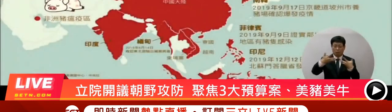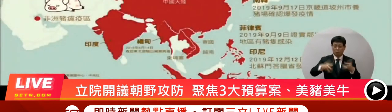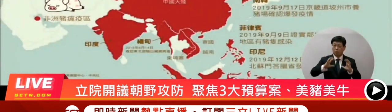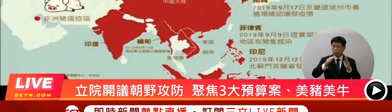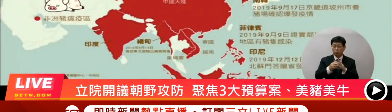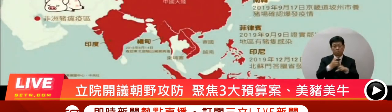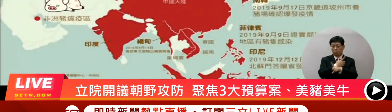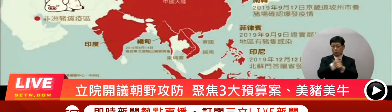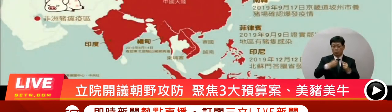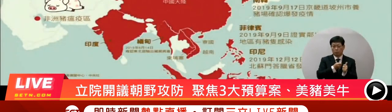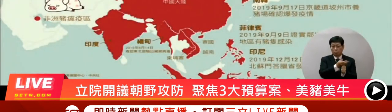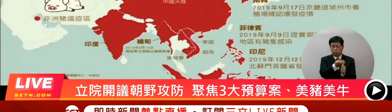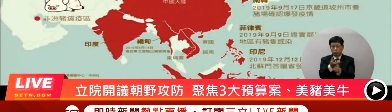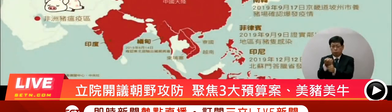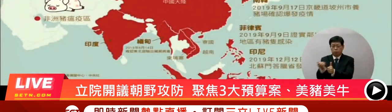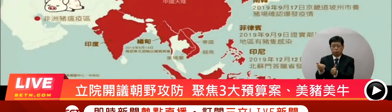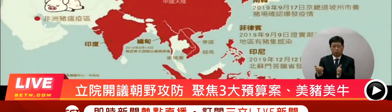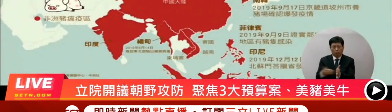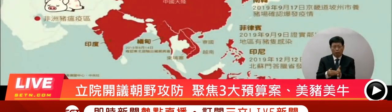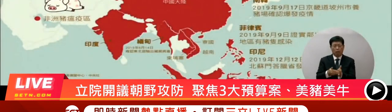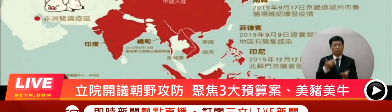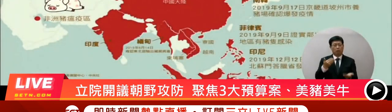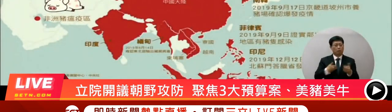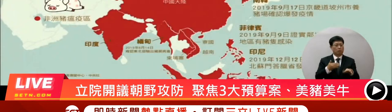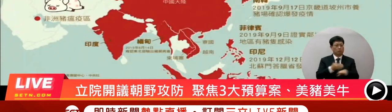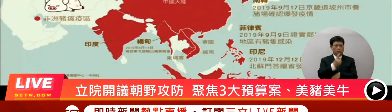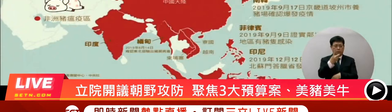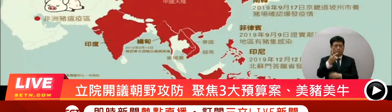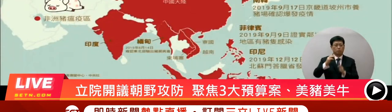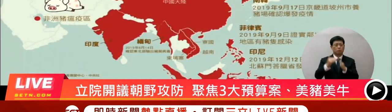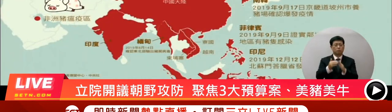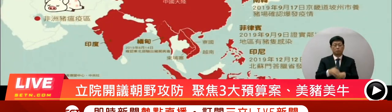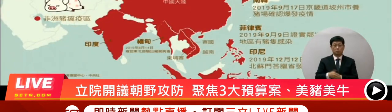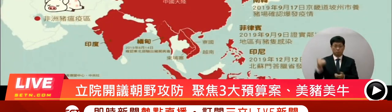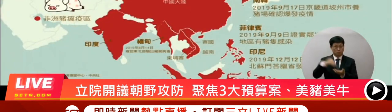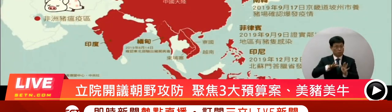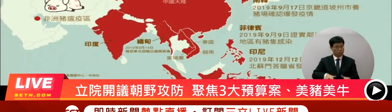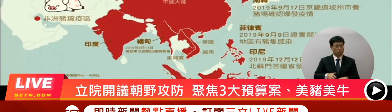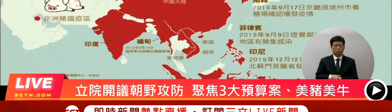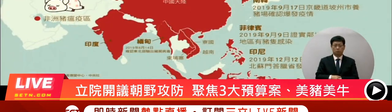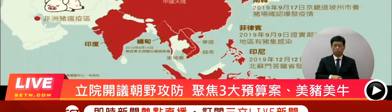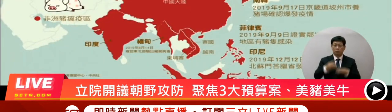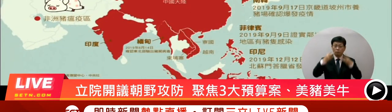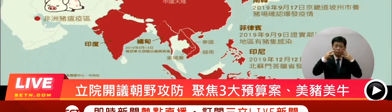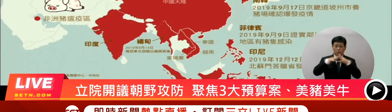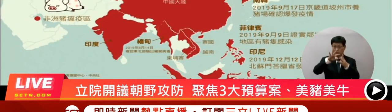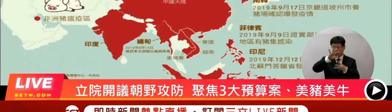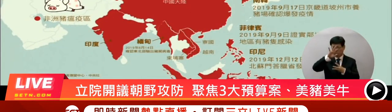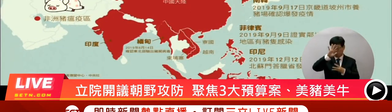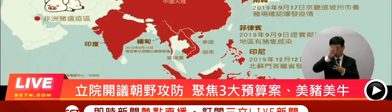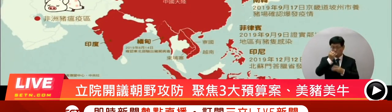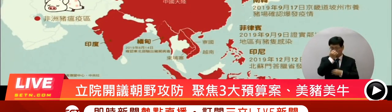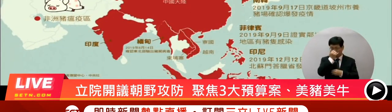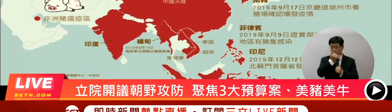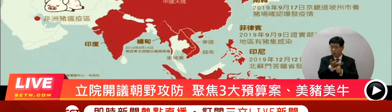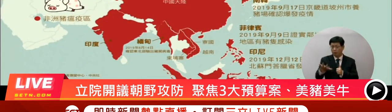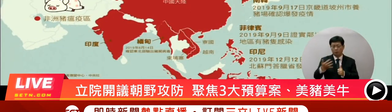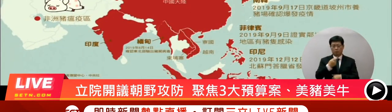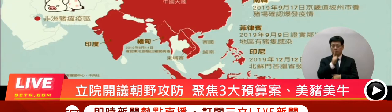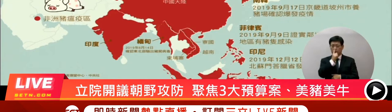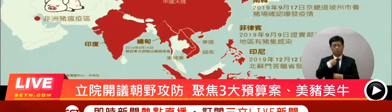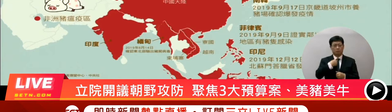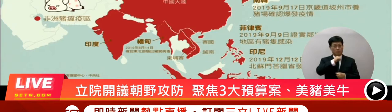一个一个沦陷，已经超过12个国家，到现在徽州猪瘟只有台湾